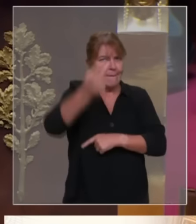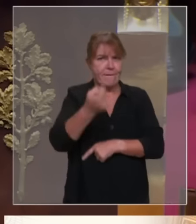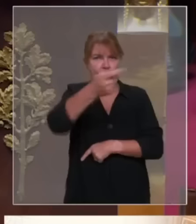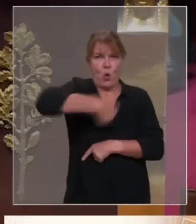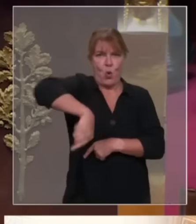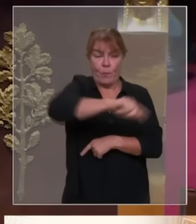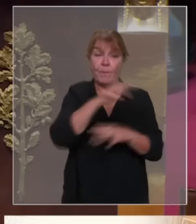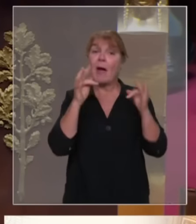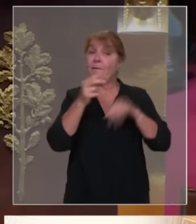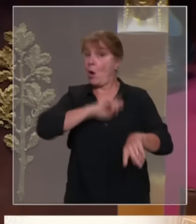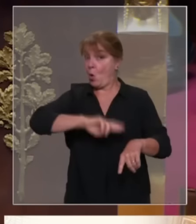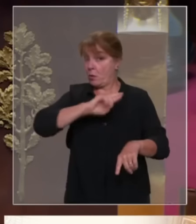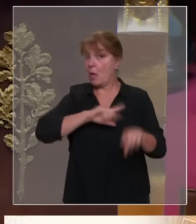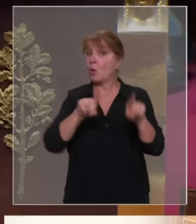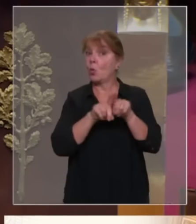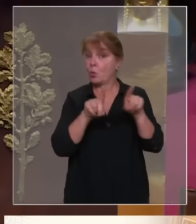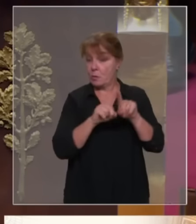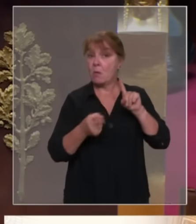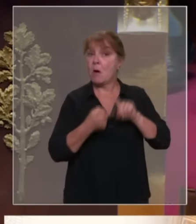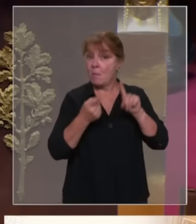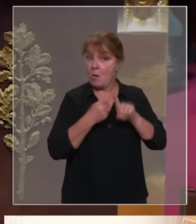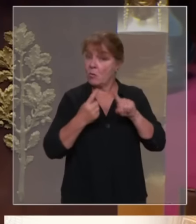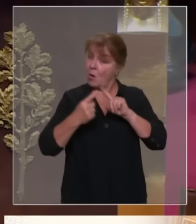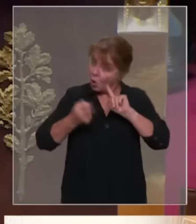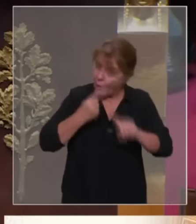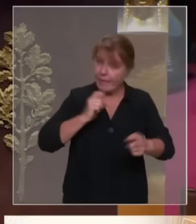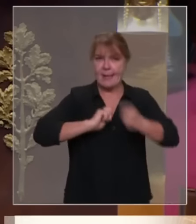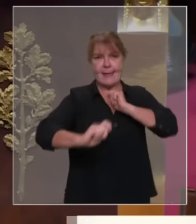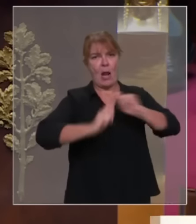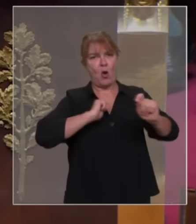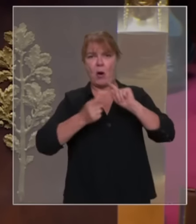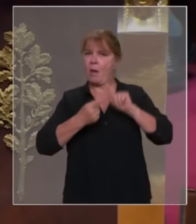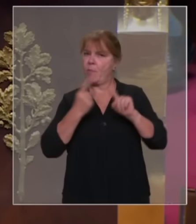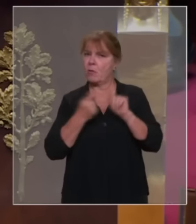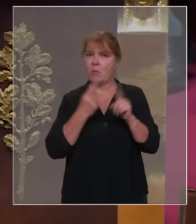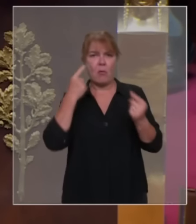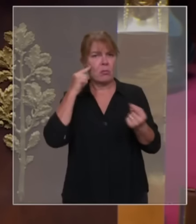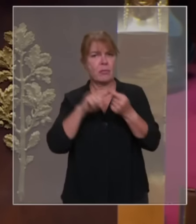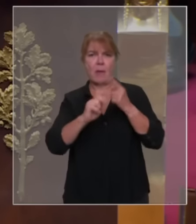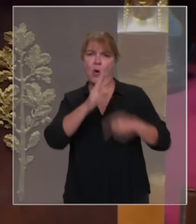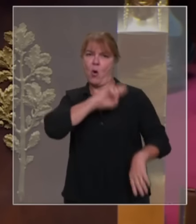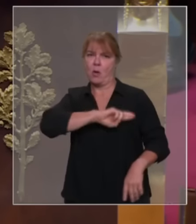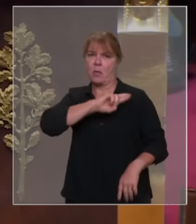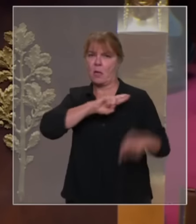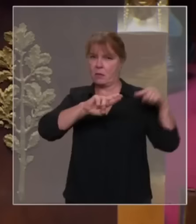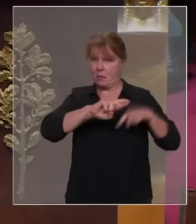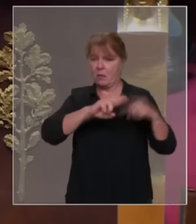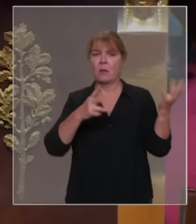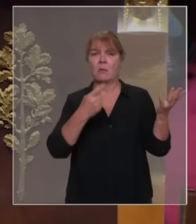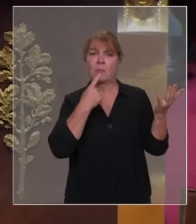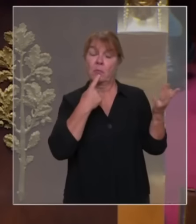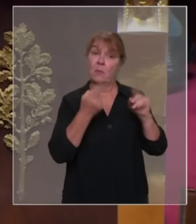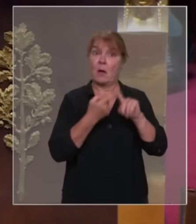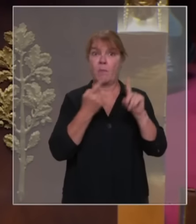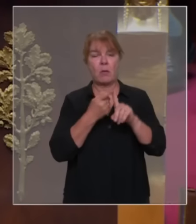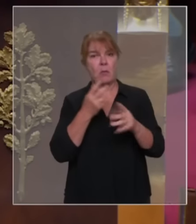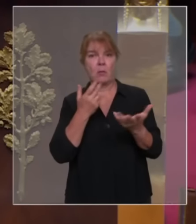les retraites aussi, il faudra reprendre le dialogue. Il est impératif de